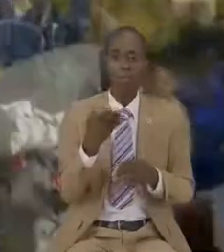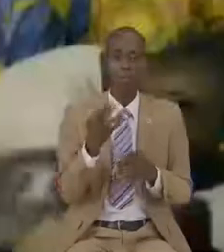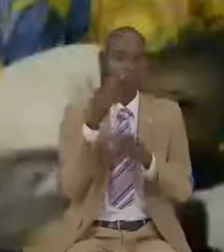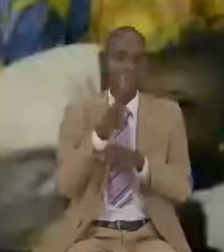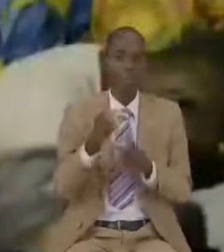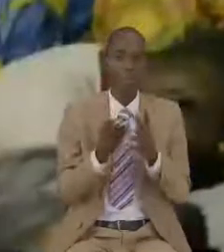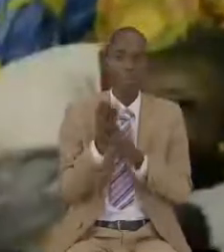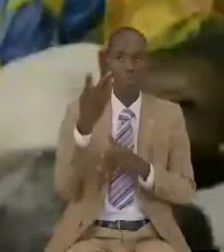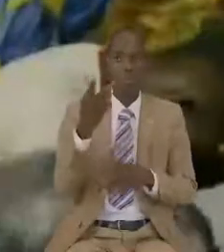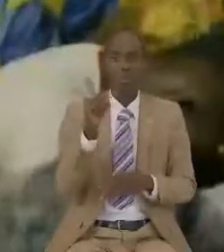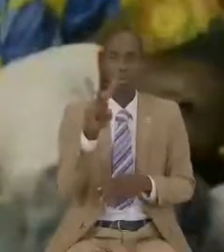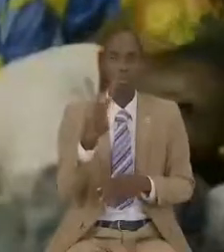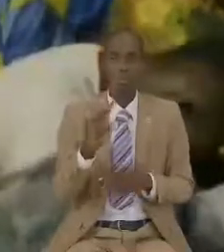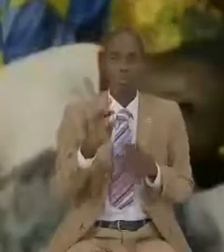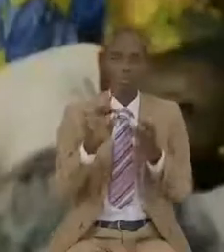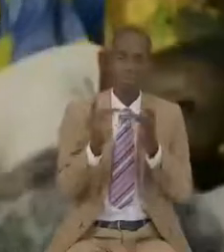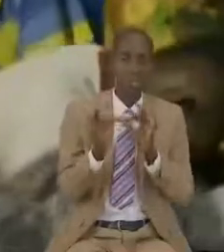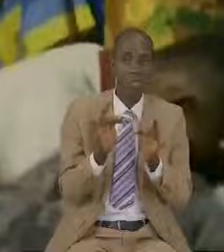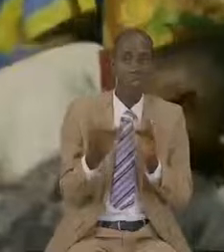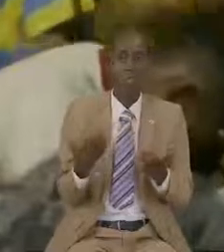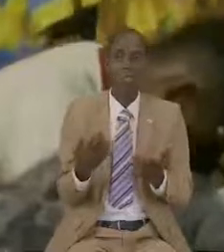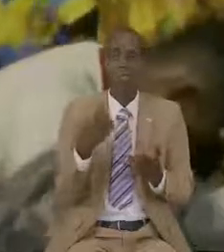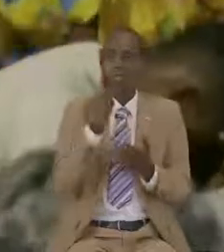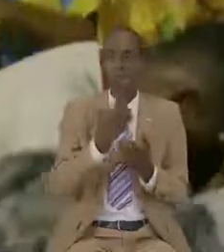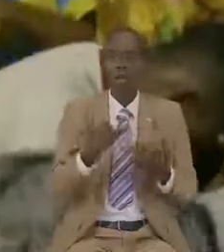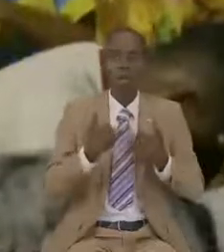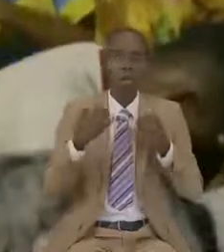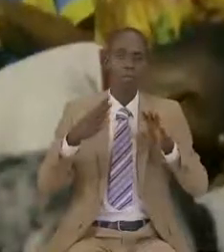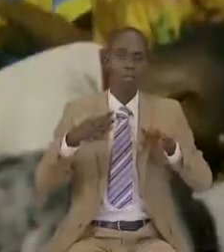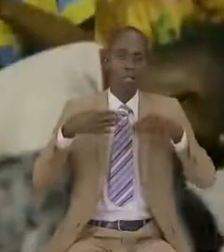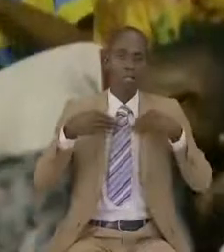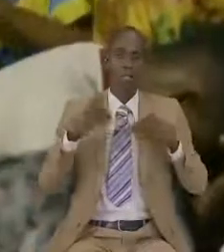Il y aura donc un banquet spécial pour tous ceux qui ont donné leur vie au Seigneur.